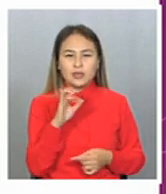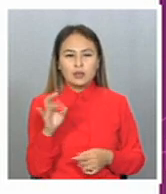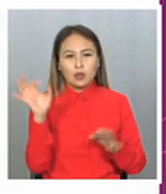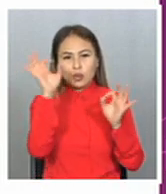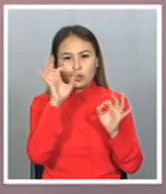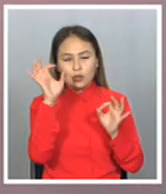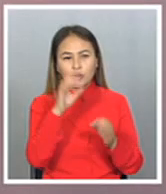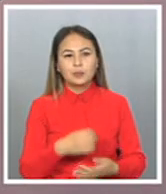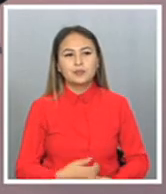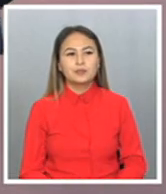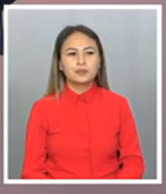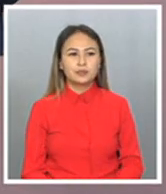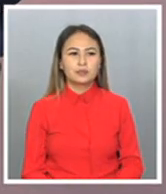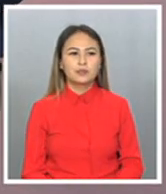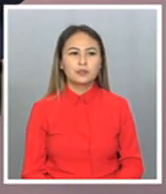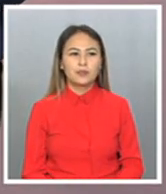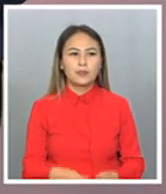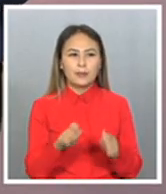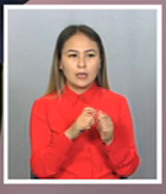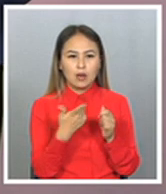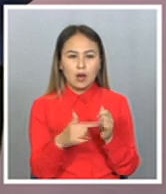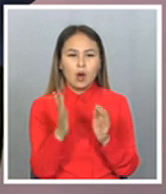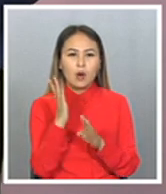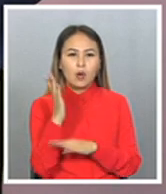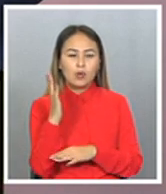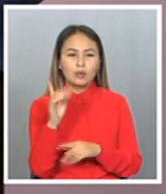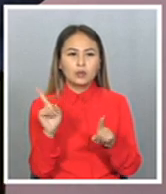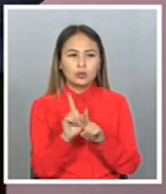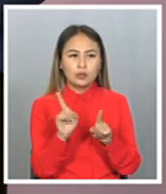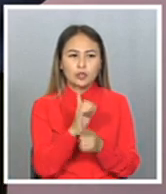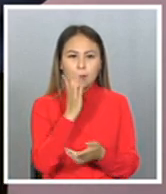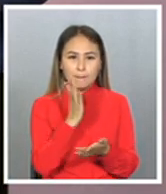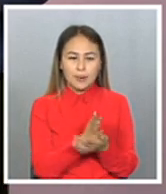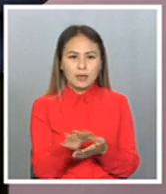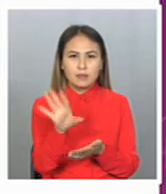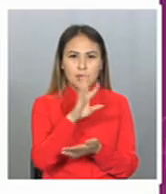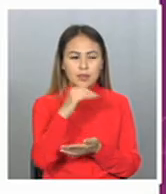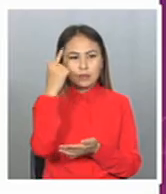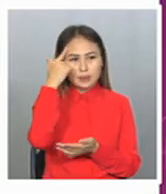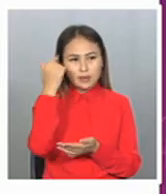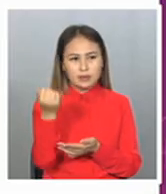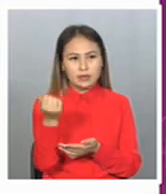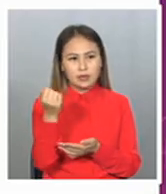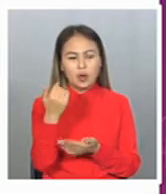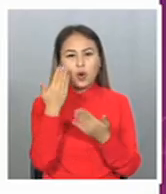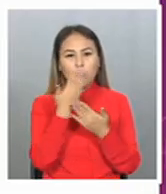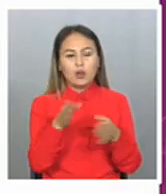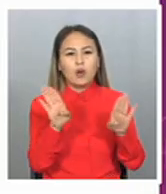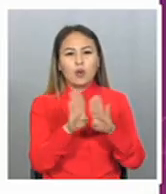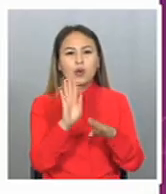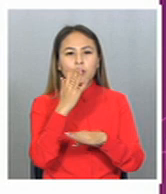үкі. Қылқан жапырақты ормандардың да бар екенін сендер жақсы білесіңдер. Ол